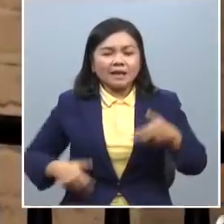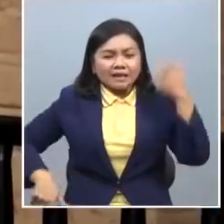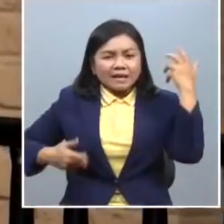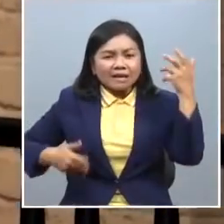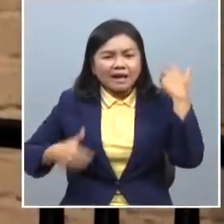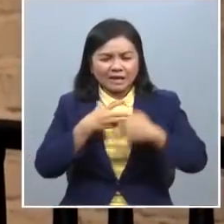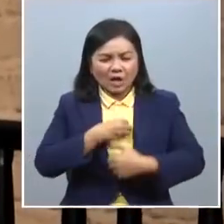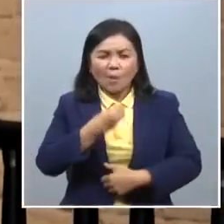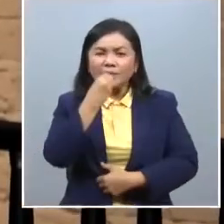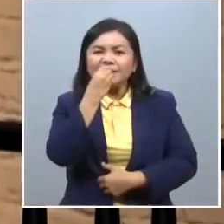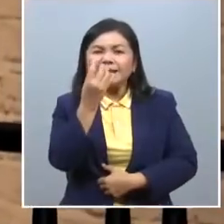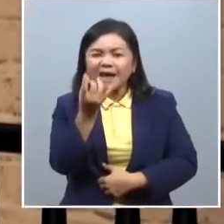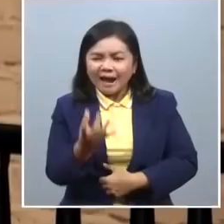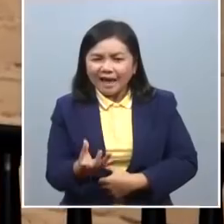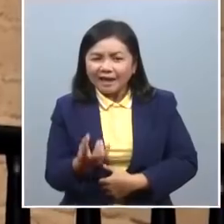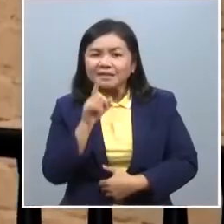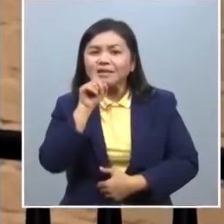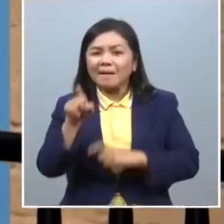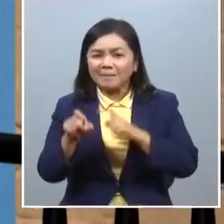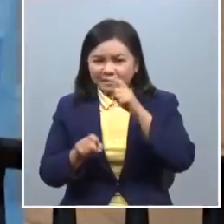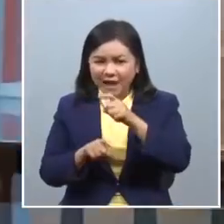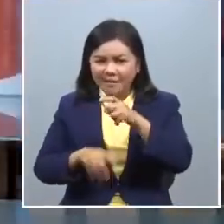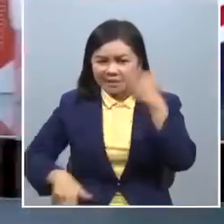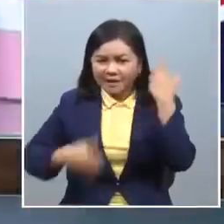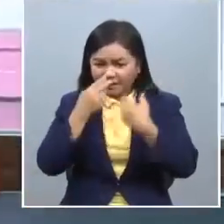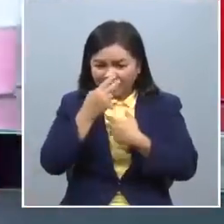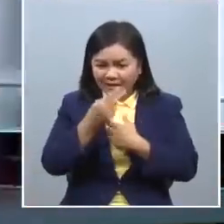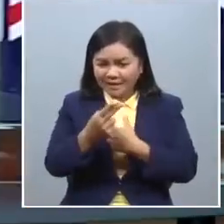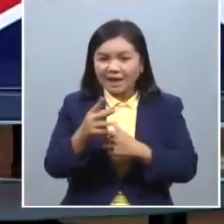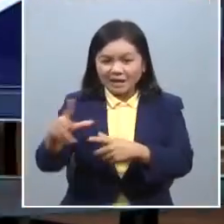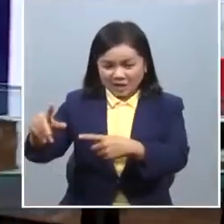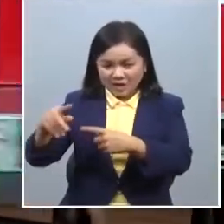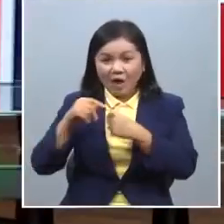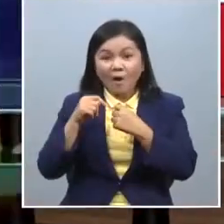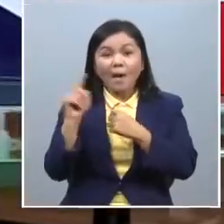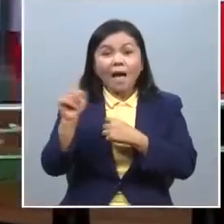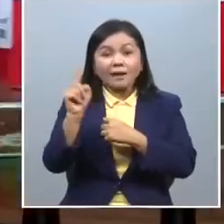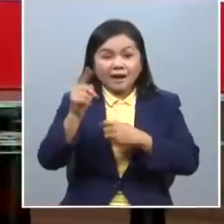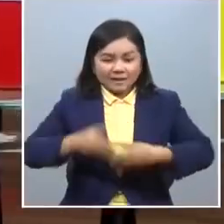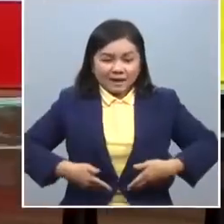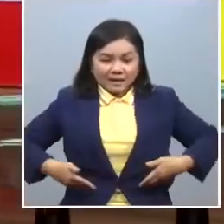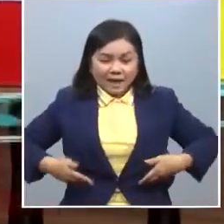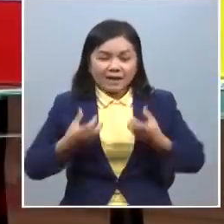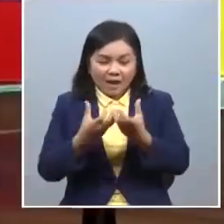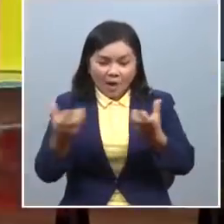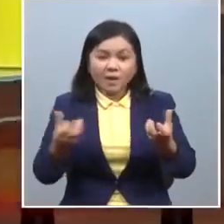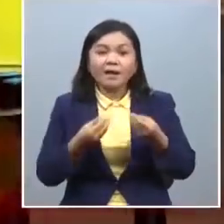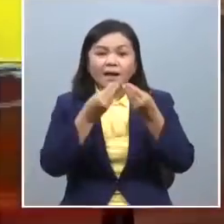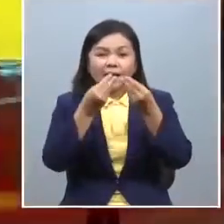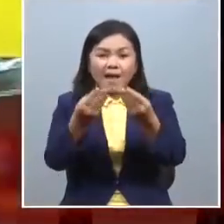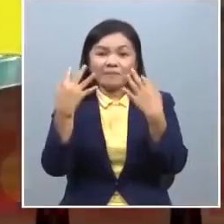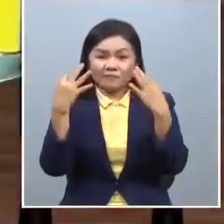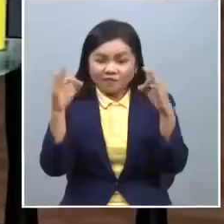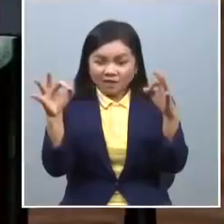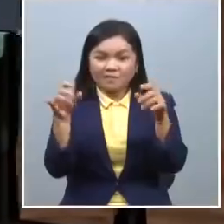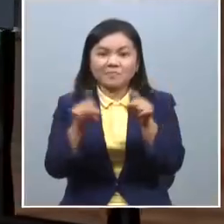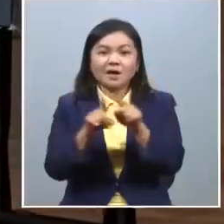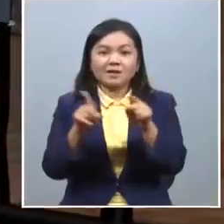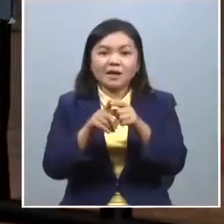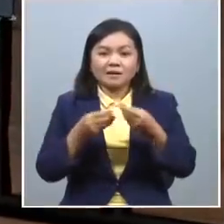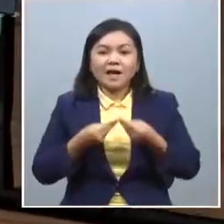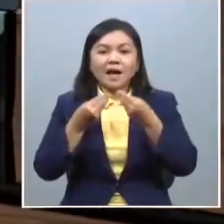อบกินอะไรมากที่สุดตอบแล้วก็มาลุ้นรับอันเดอร์แวร์กีลาโรชในกระป๋องสุดเก๋นี่เลยนะคะวันนี้แจก